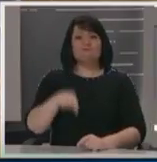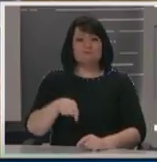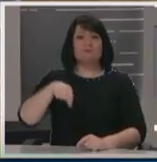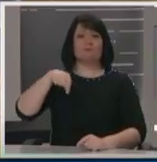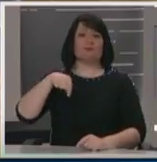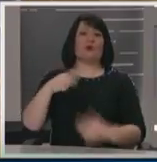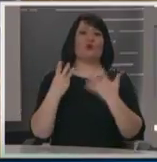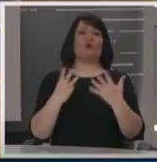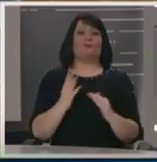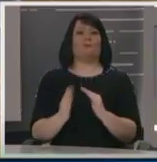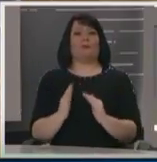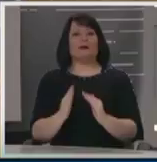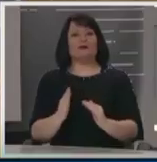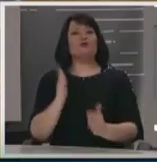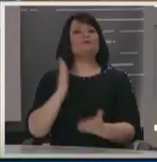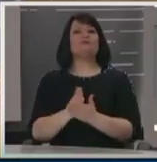επιλέχθηκε